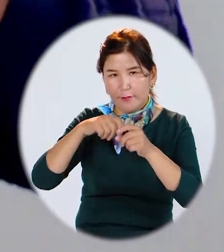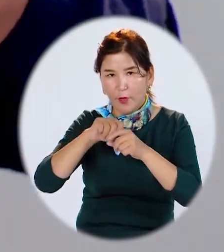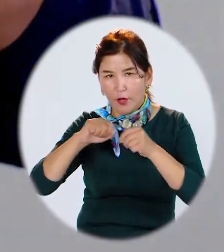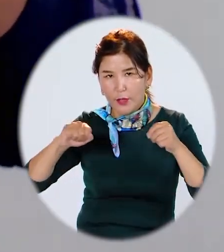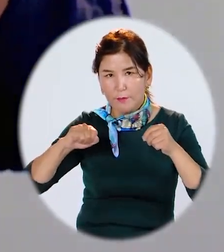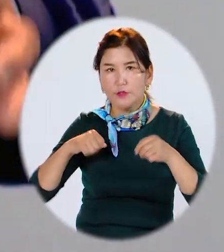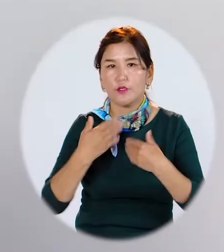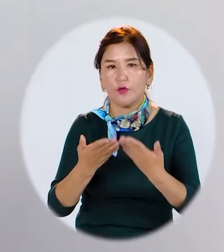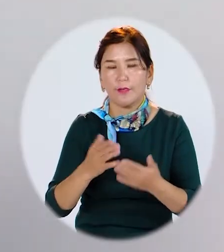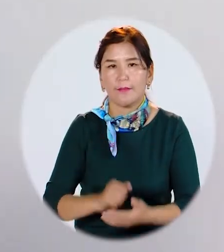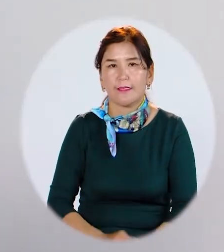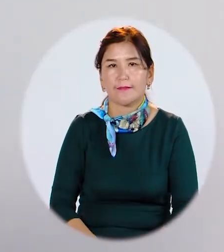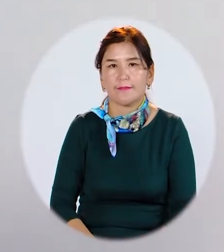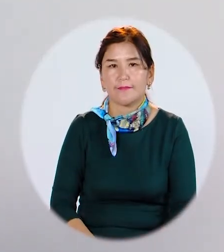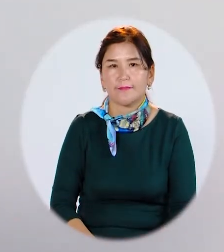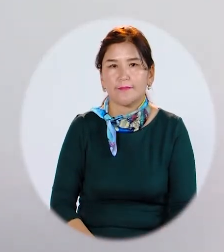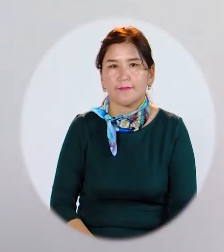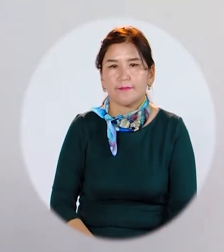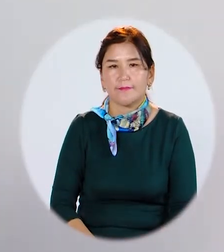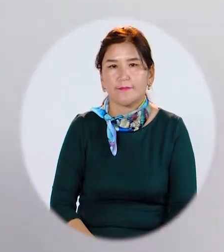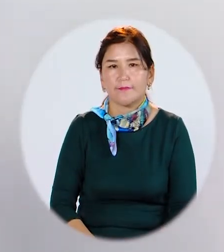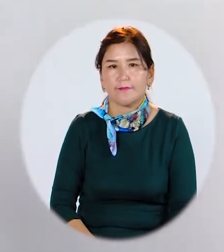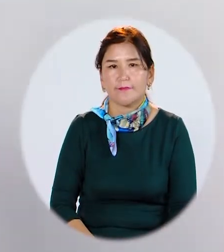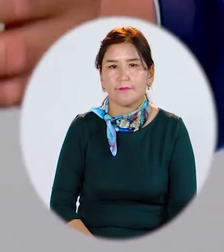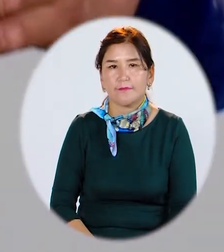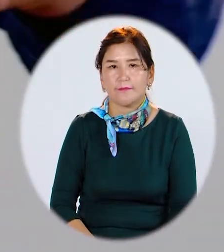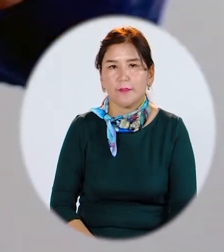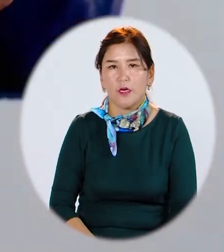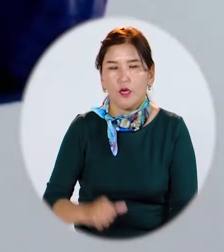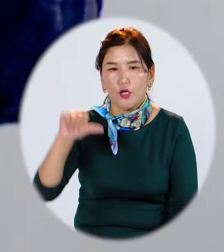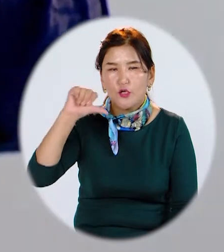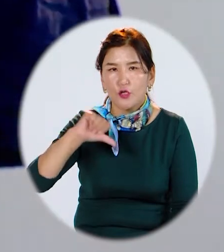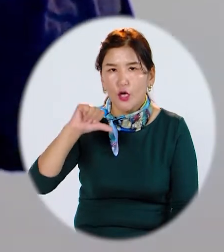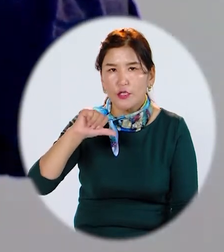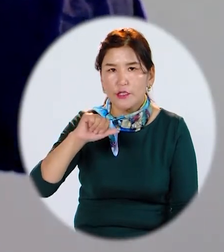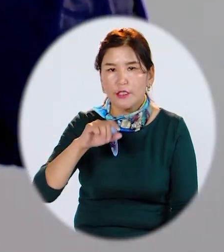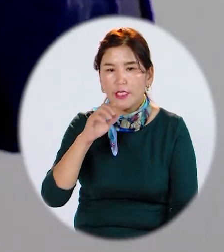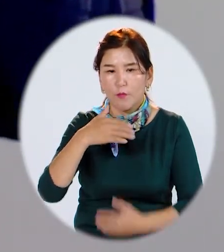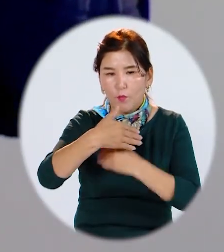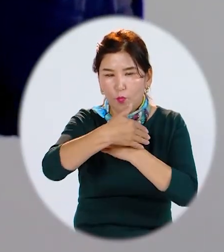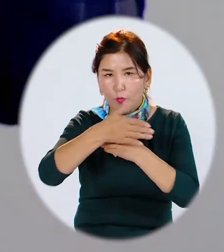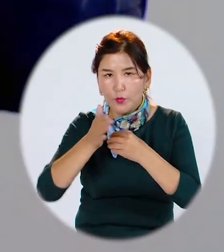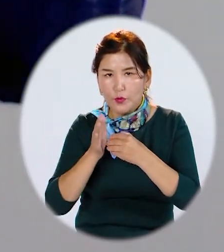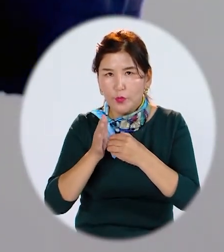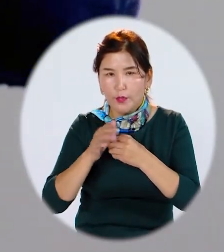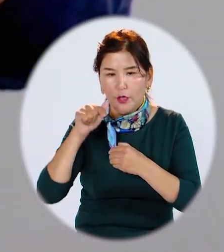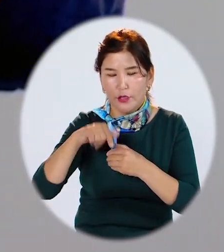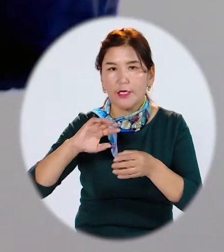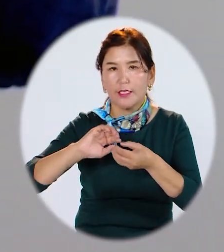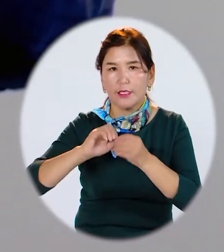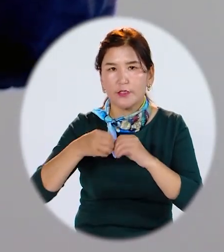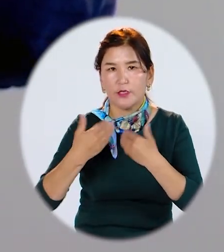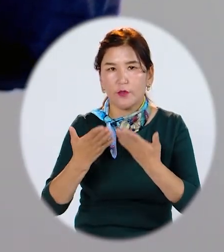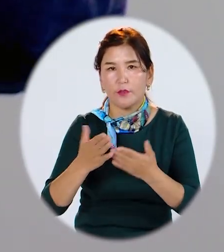бүслүүр хэсгийн маань ингээд орчлоо. За одоо доод хэсгийн энэ бүслүүрийг энд хийж өгнө. За баг зэрэг